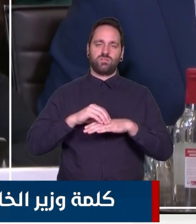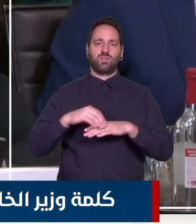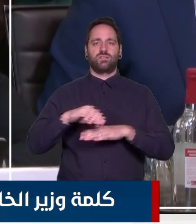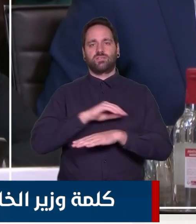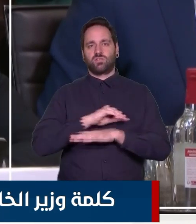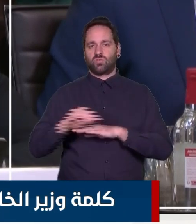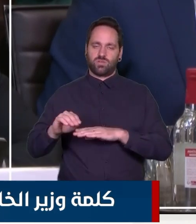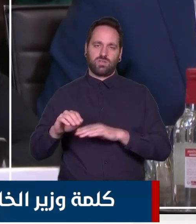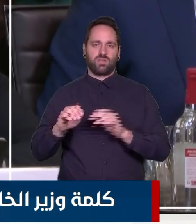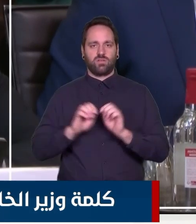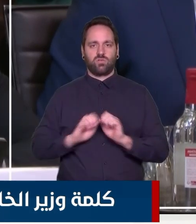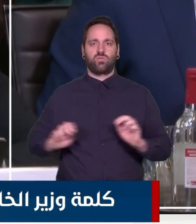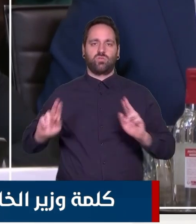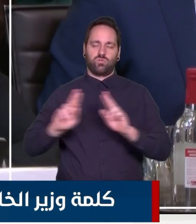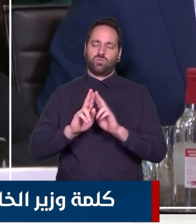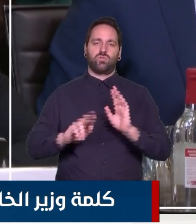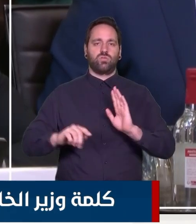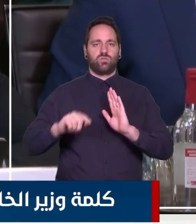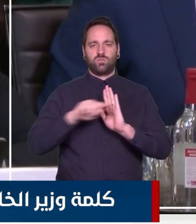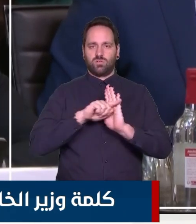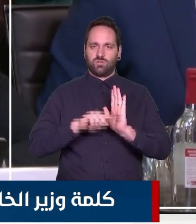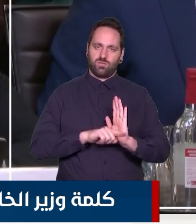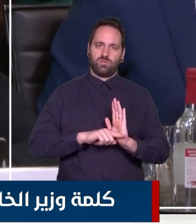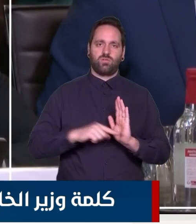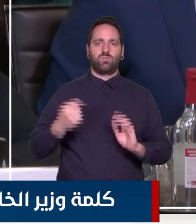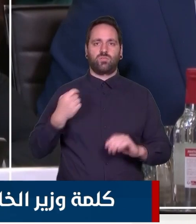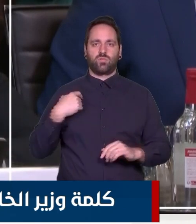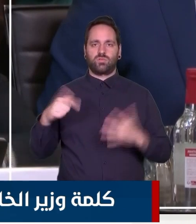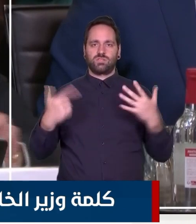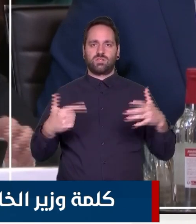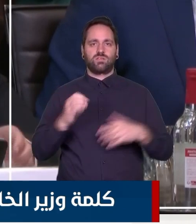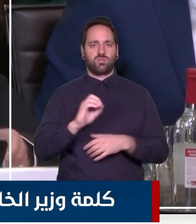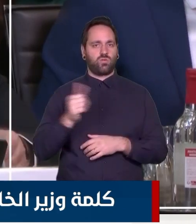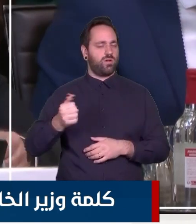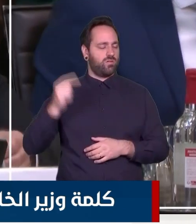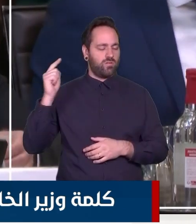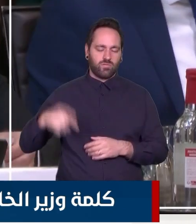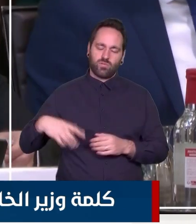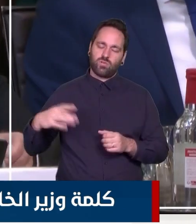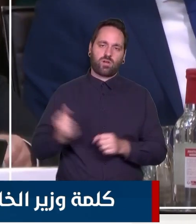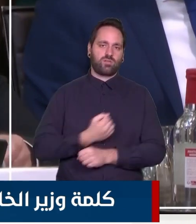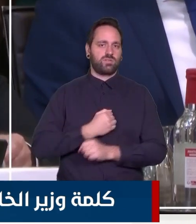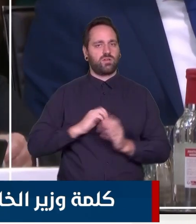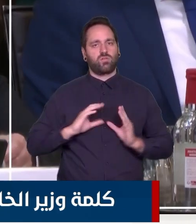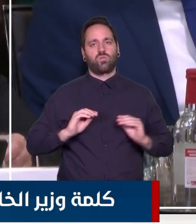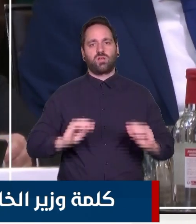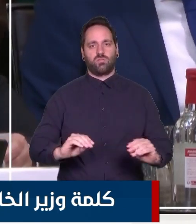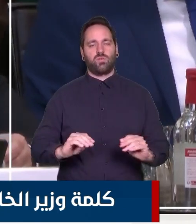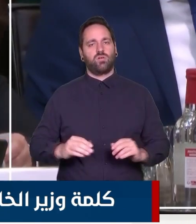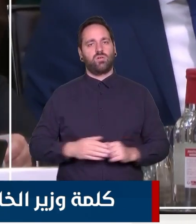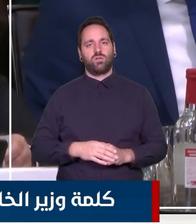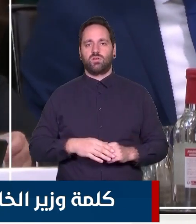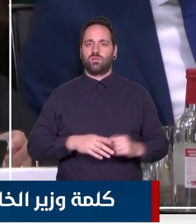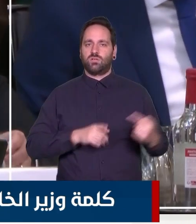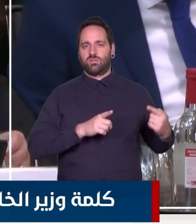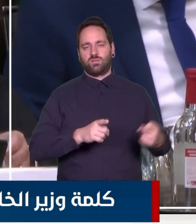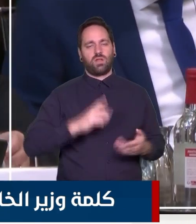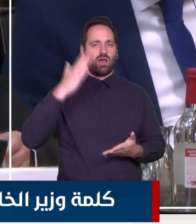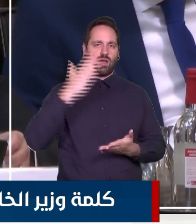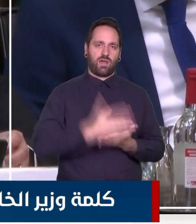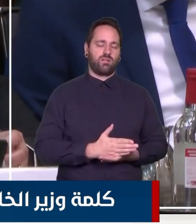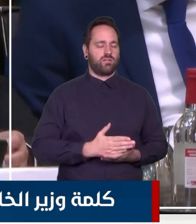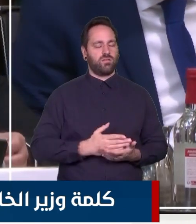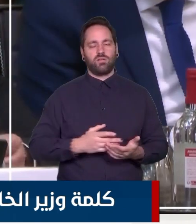قوات اليونيفيل، ويدعو العراق إلى احترامها والمحافظة على سلامة وأمن أفرادها.